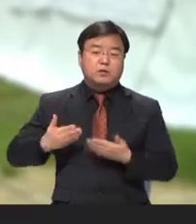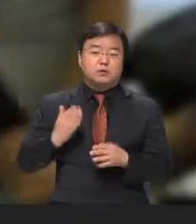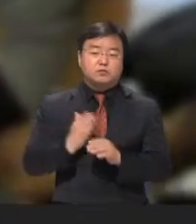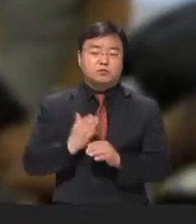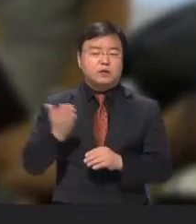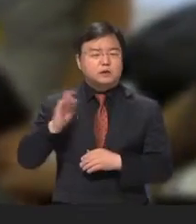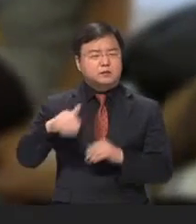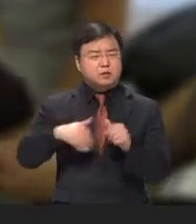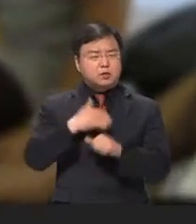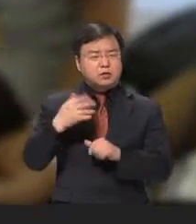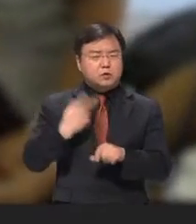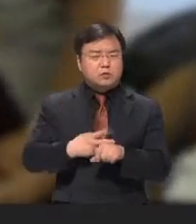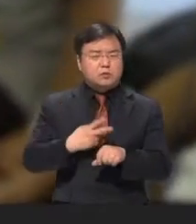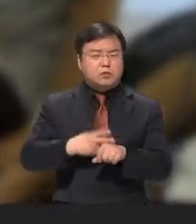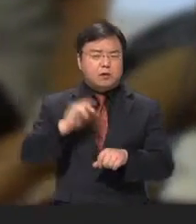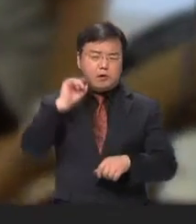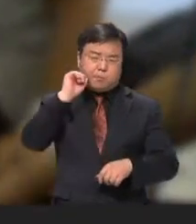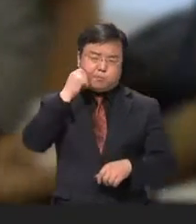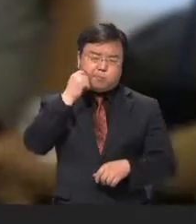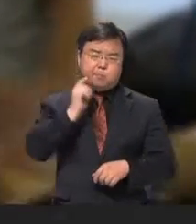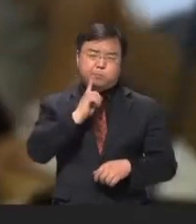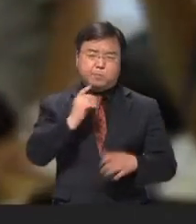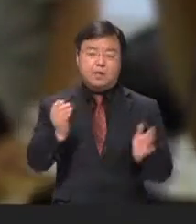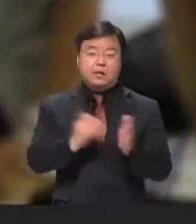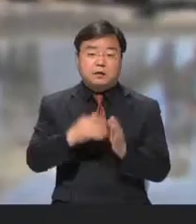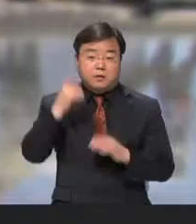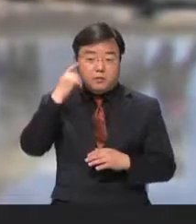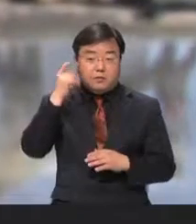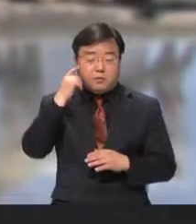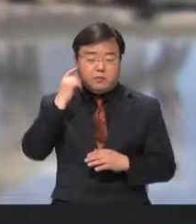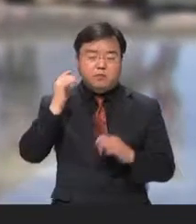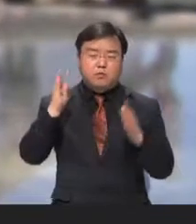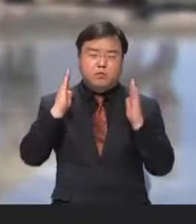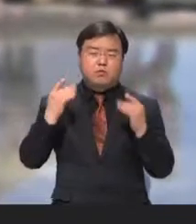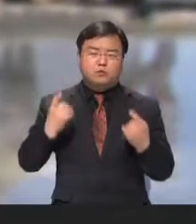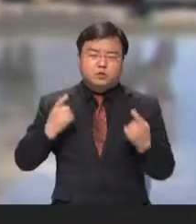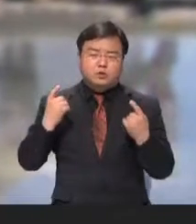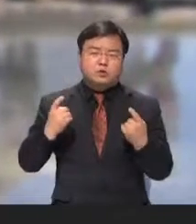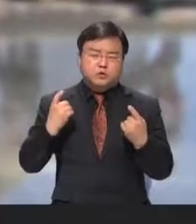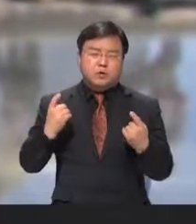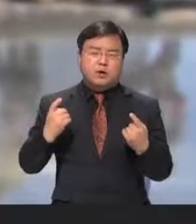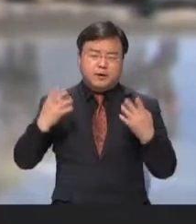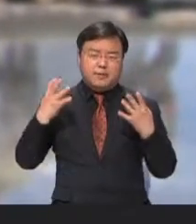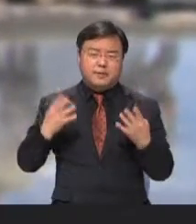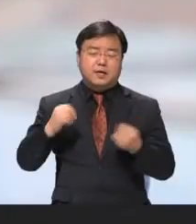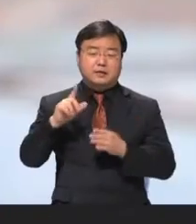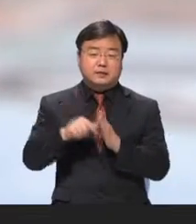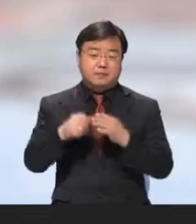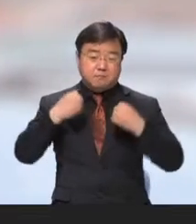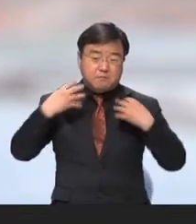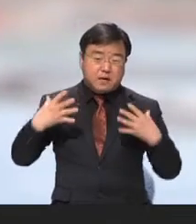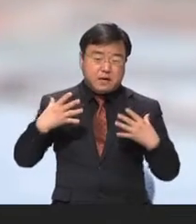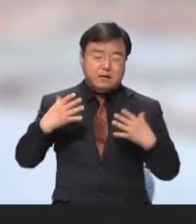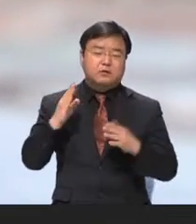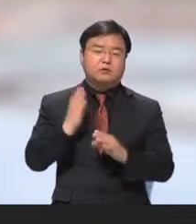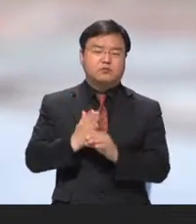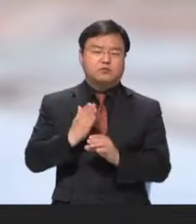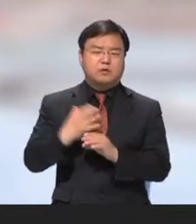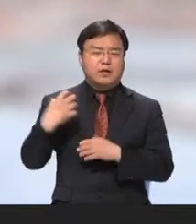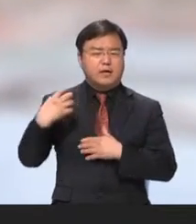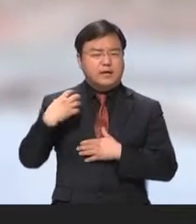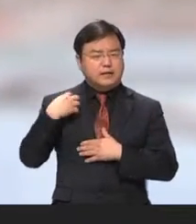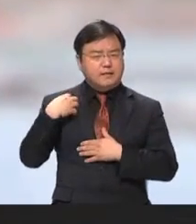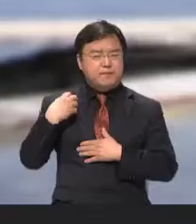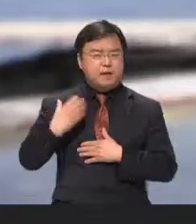있습니다 수학여행이 몰리는 시기에 안전요원을 확보하기가 쉽지 않은데다 임시방편으로 교사가 안전 의원으로